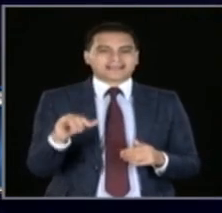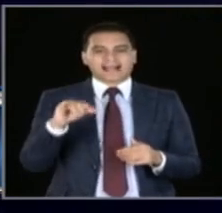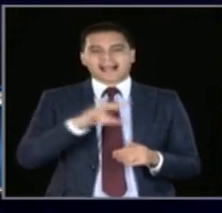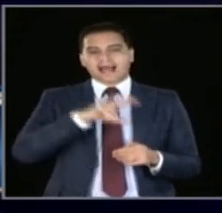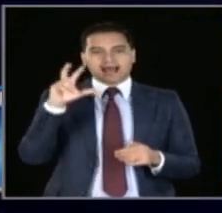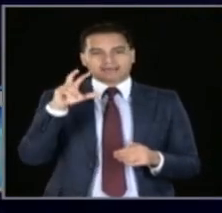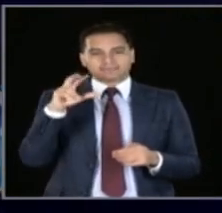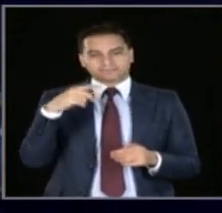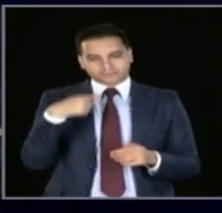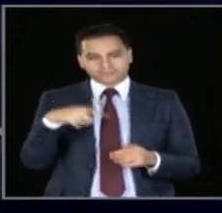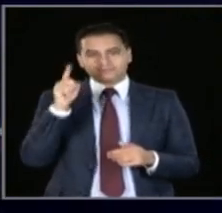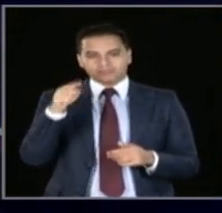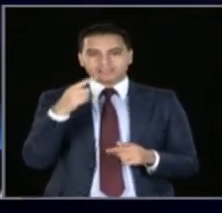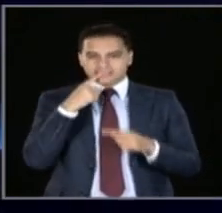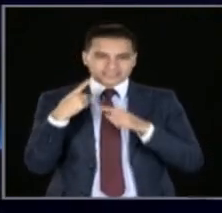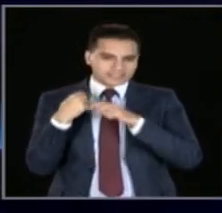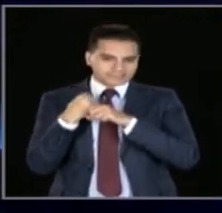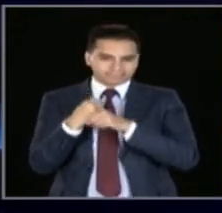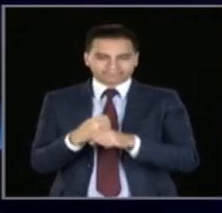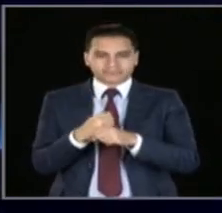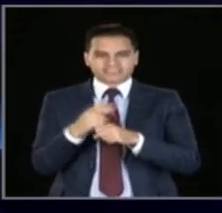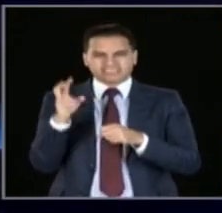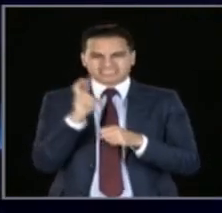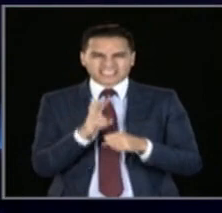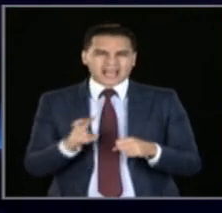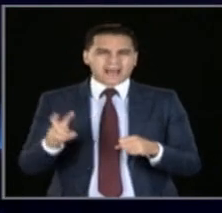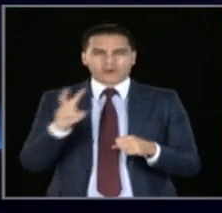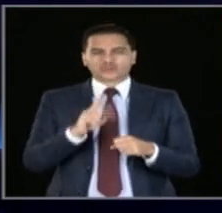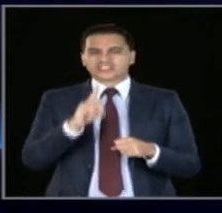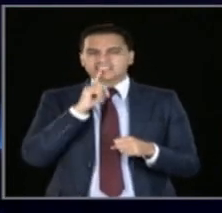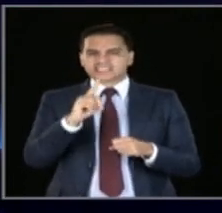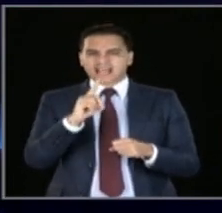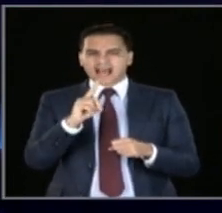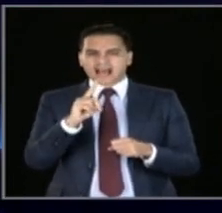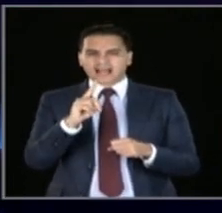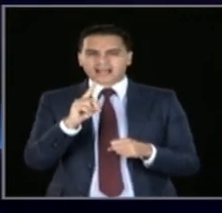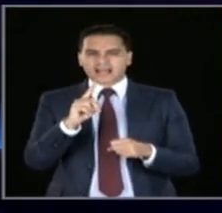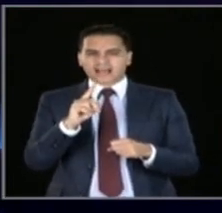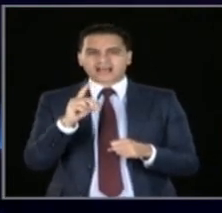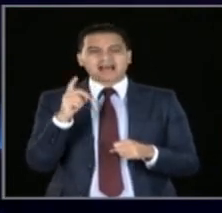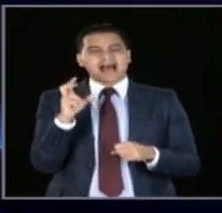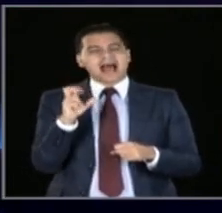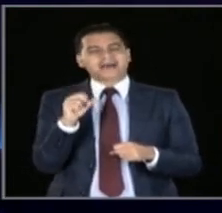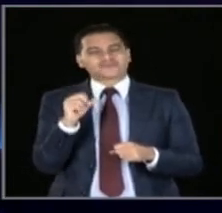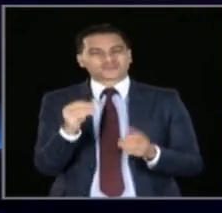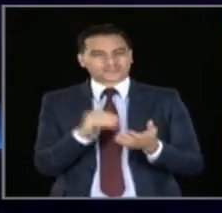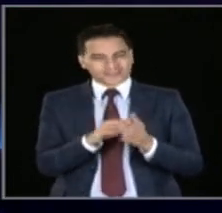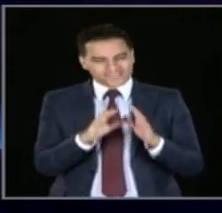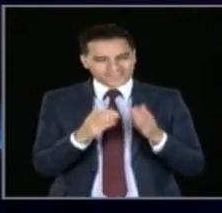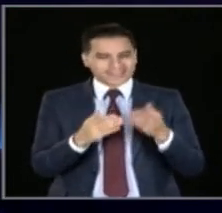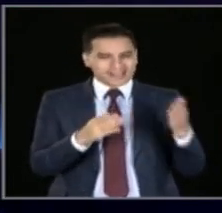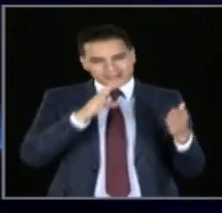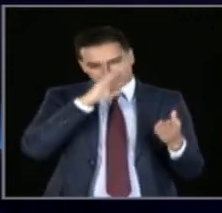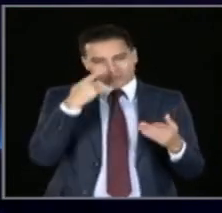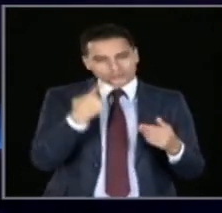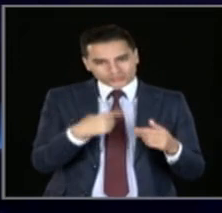منديلا فضل في السجن 27 سنه 25 نقطه لفريق الملوك